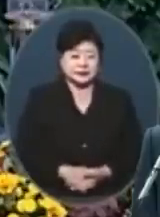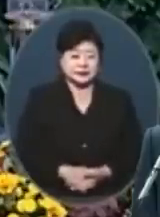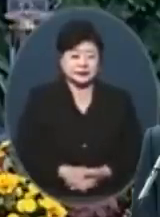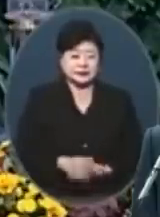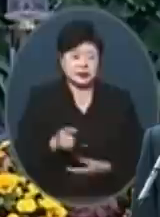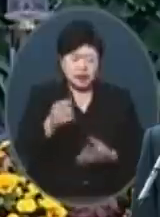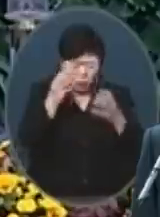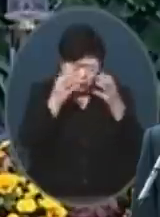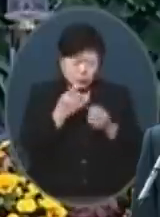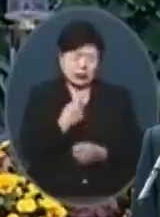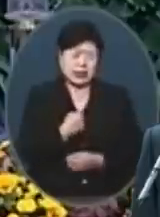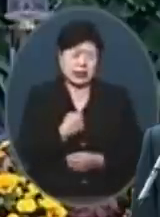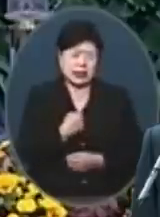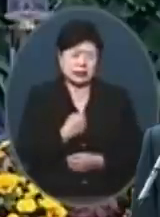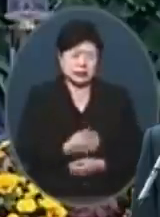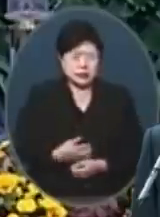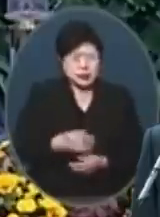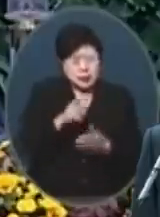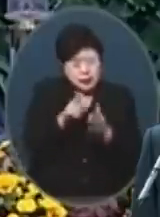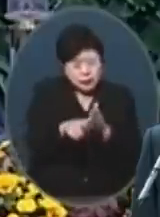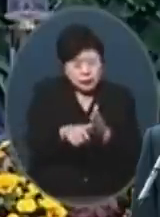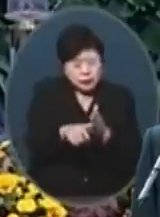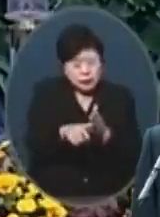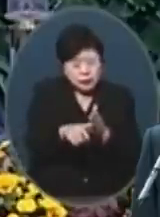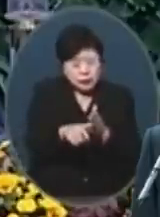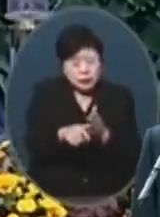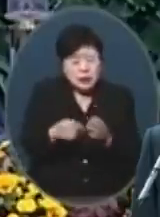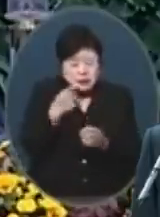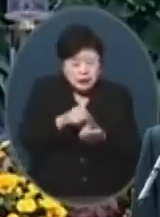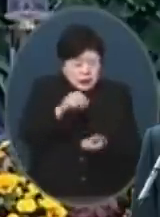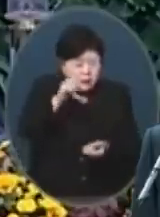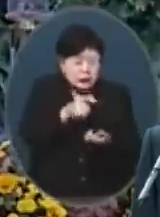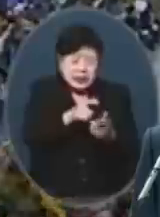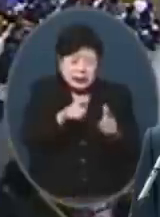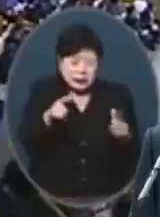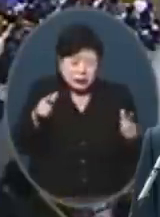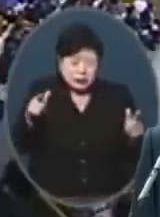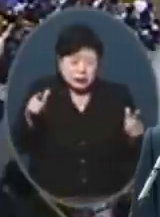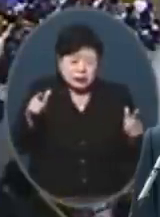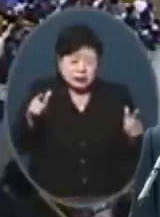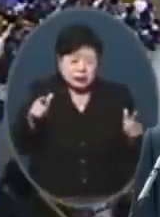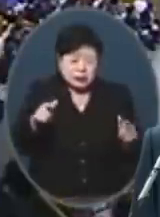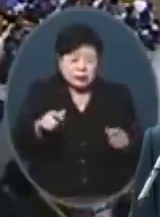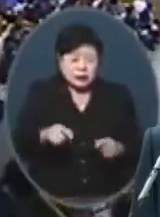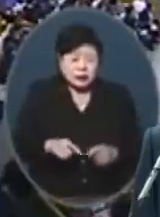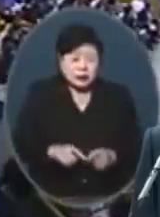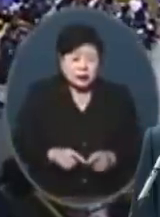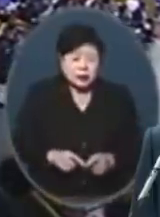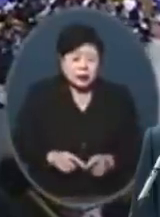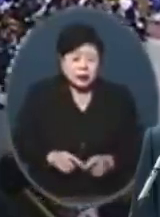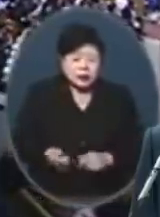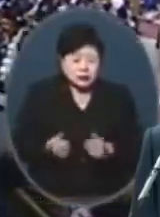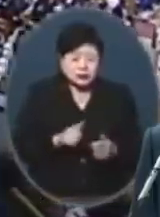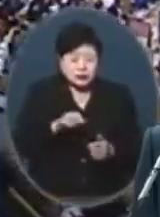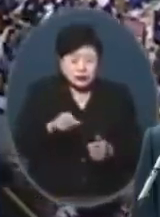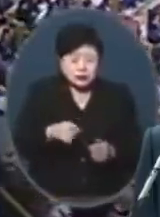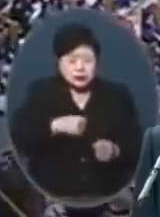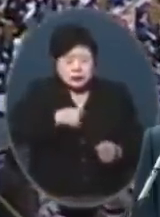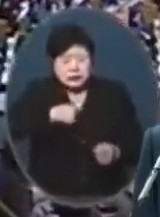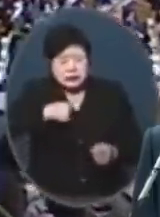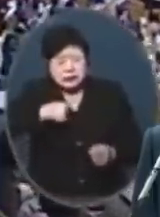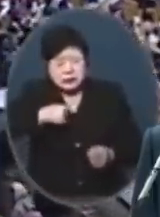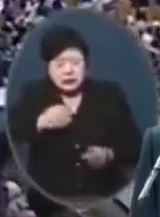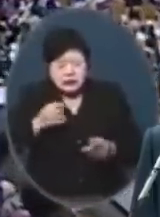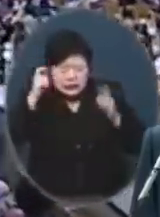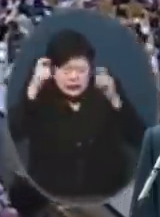그가 곤욕을 당하여 괴로울 때에도 그의 입을 열지 아니하였으며 마치 도수장으로 끌려가는 어린 양